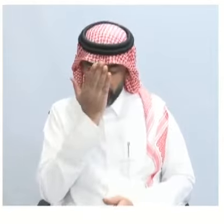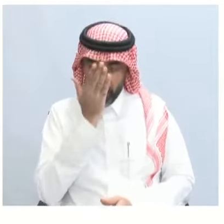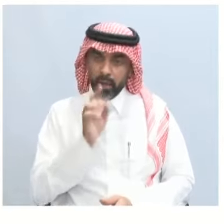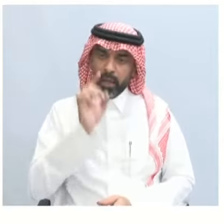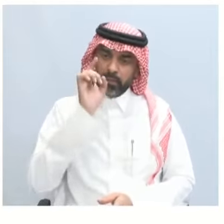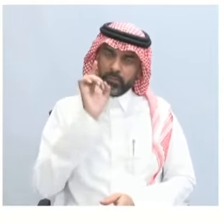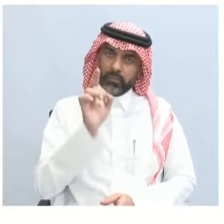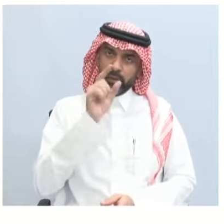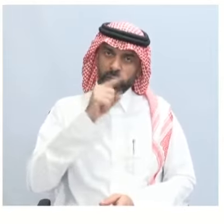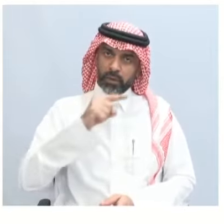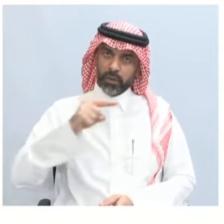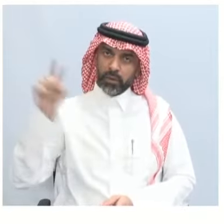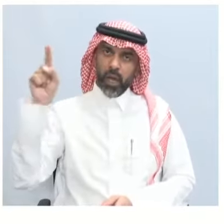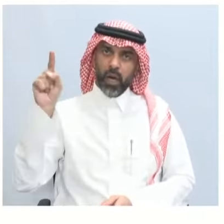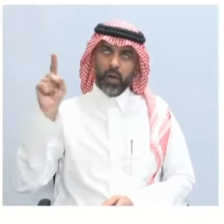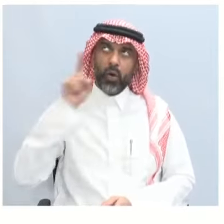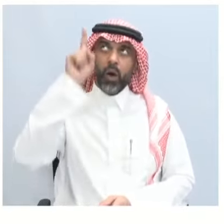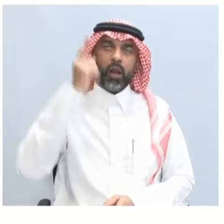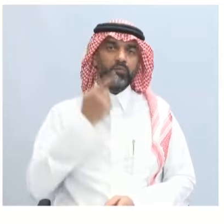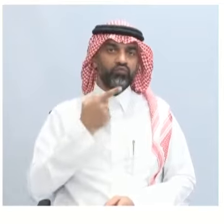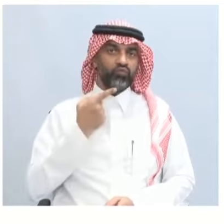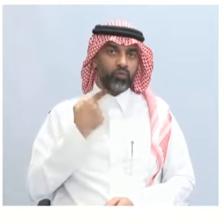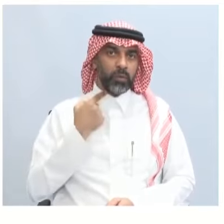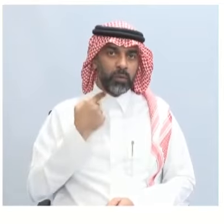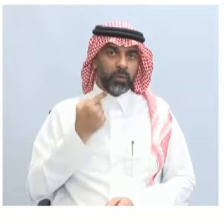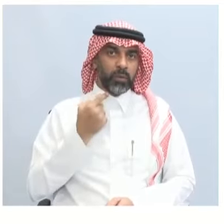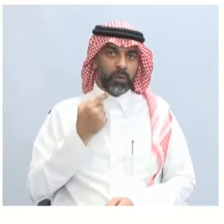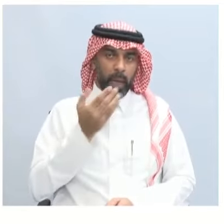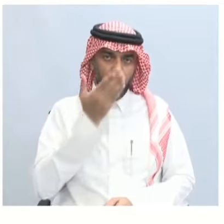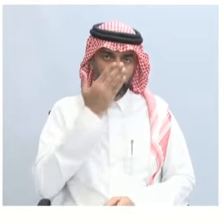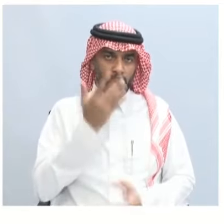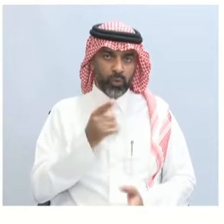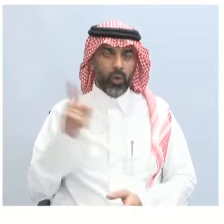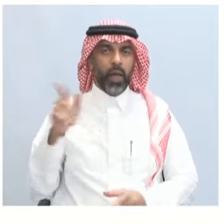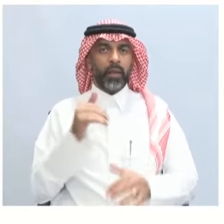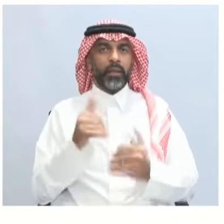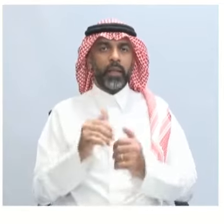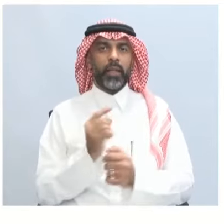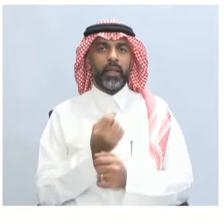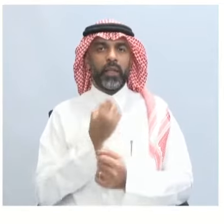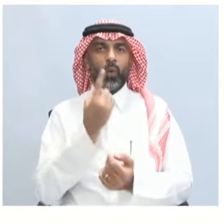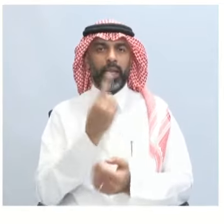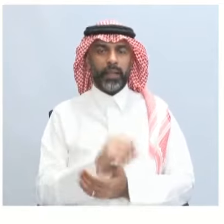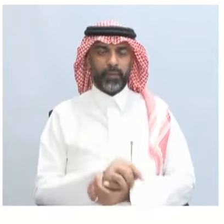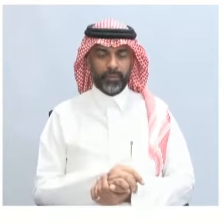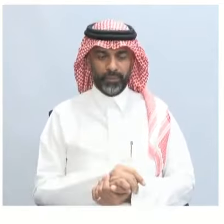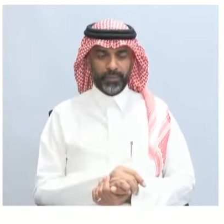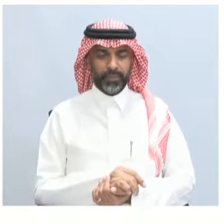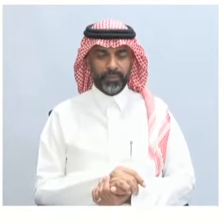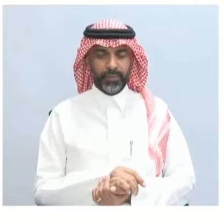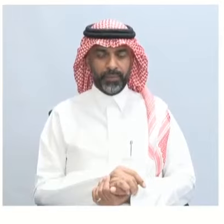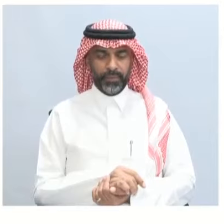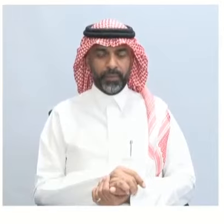الله عز وجل لهذا نقول هو الطريق الوحيد الذي يوصل سالكه الى العباده الصحيحه التي يريدها الله جل وعلا من